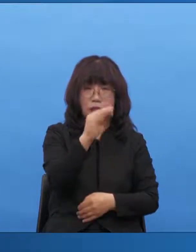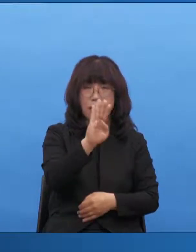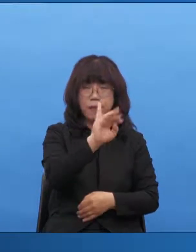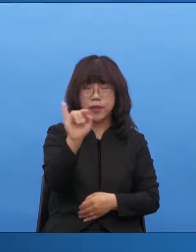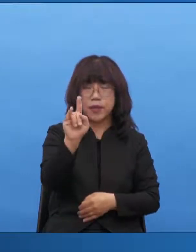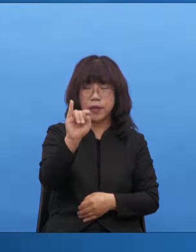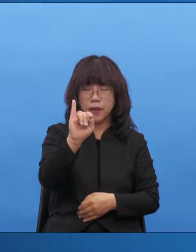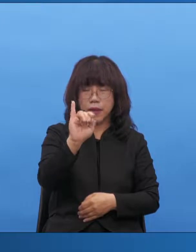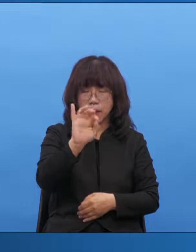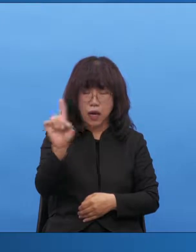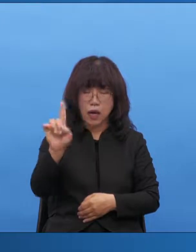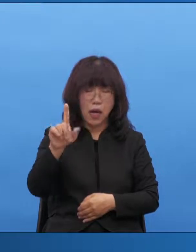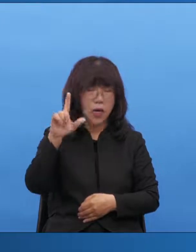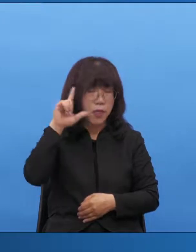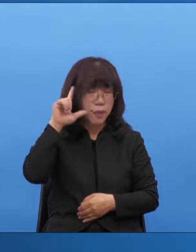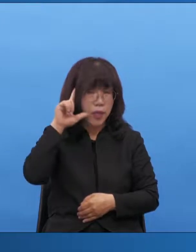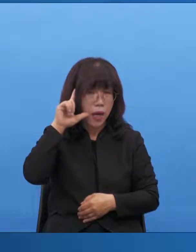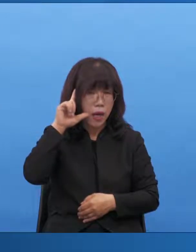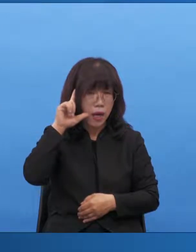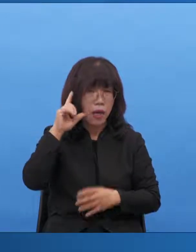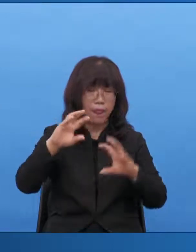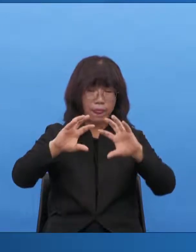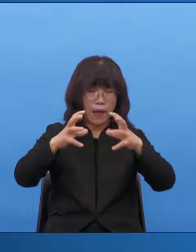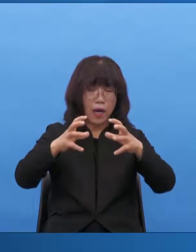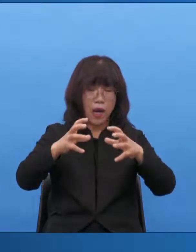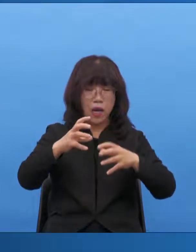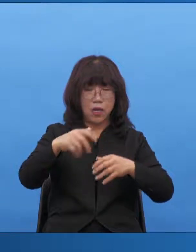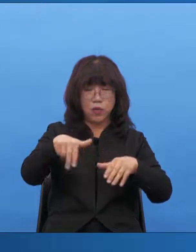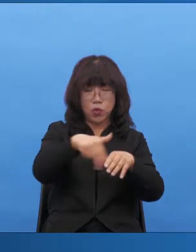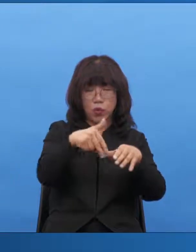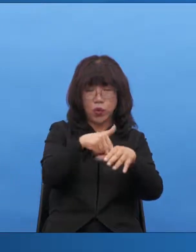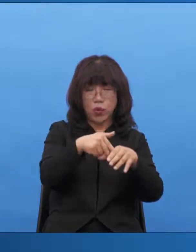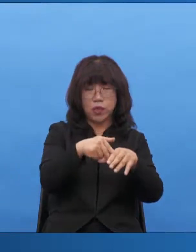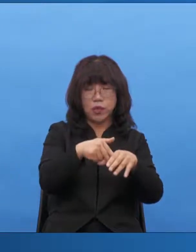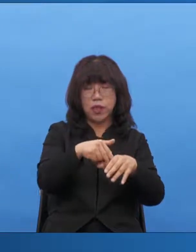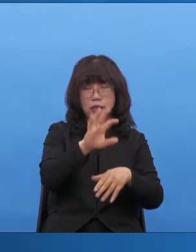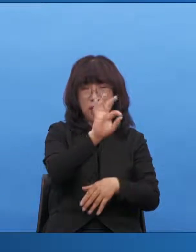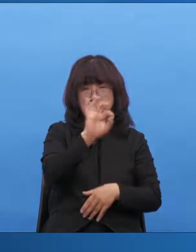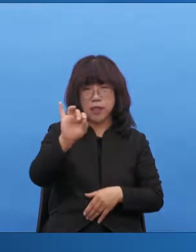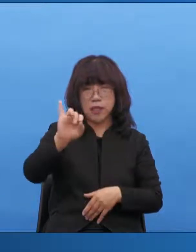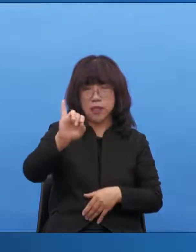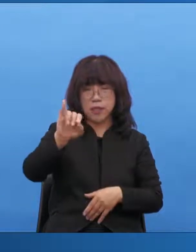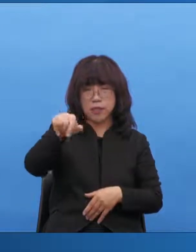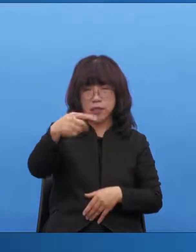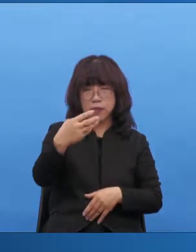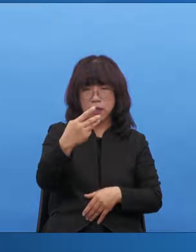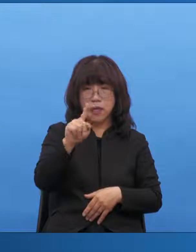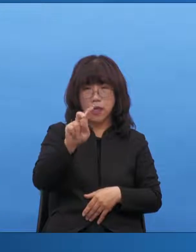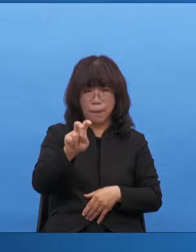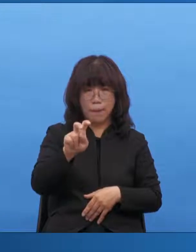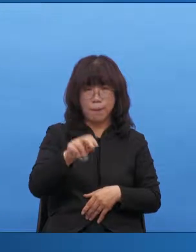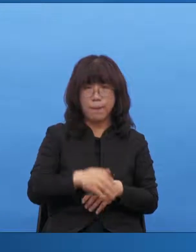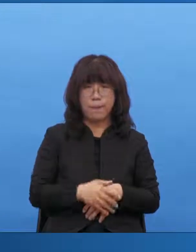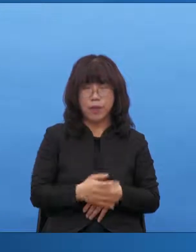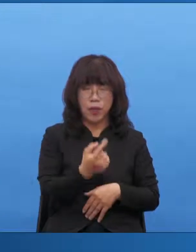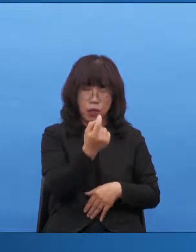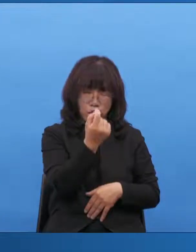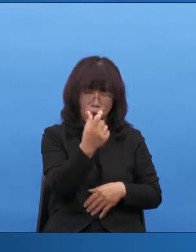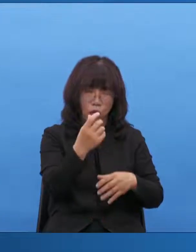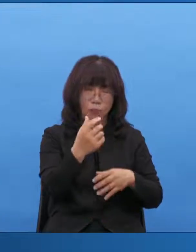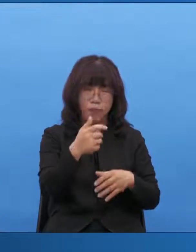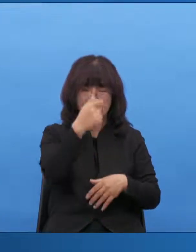국교는 이슬람교이며 인구의 95% 이상이 이슬람교도입니다. 극소수만이 기독교를 믿는다고 응답하였지만 리비아의 내전